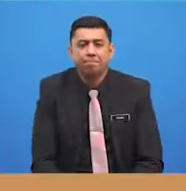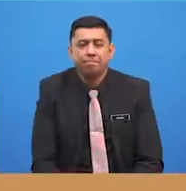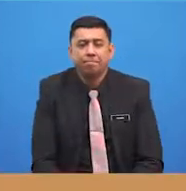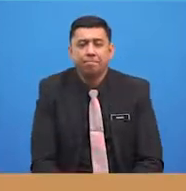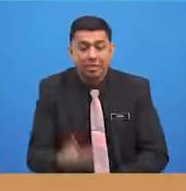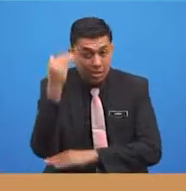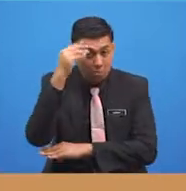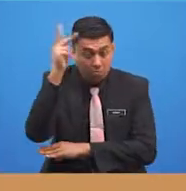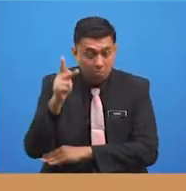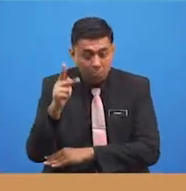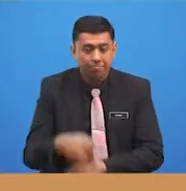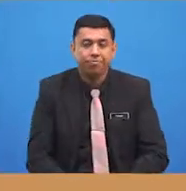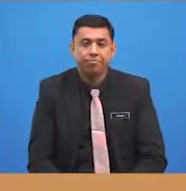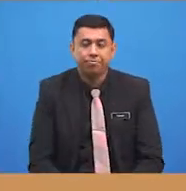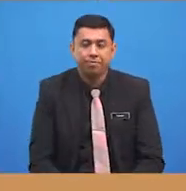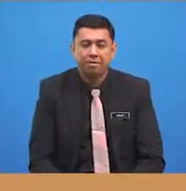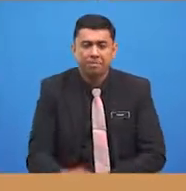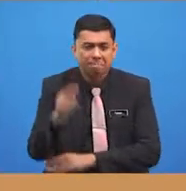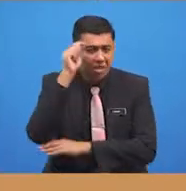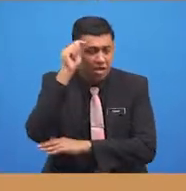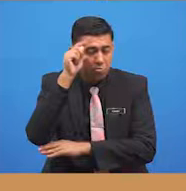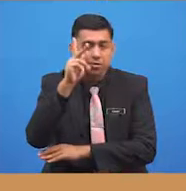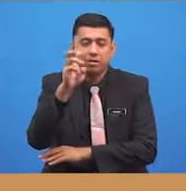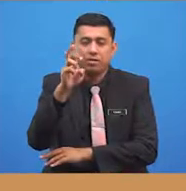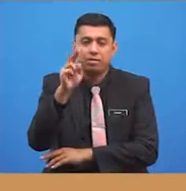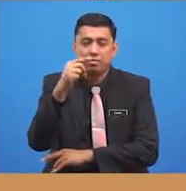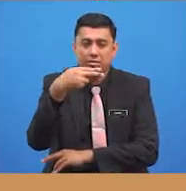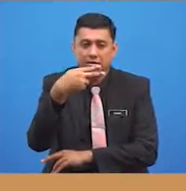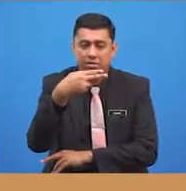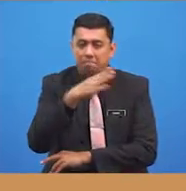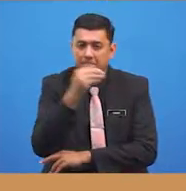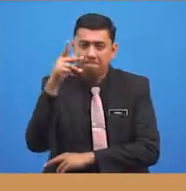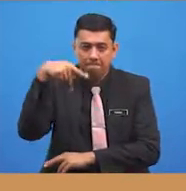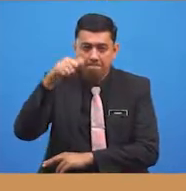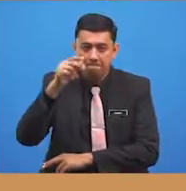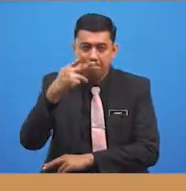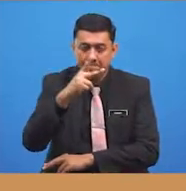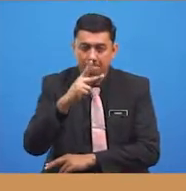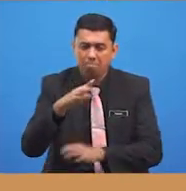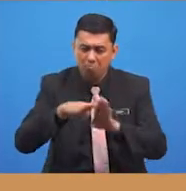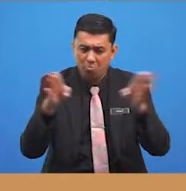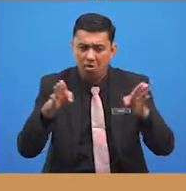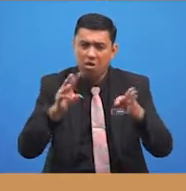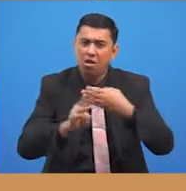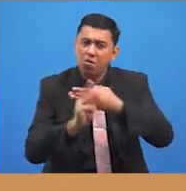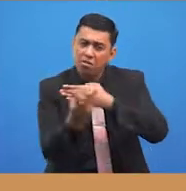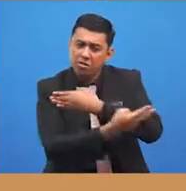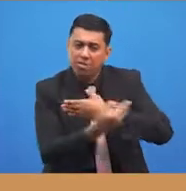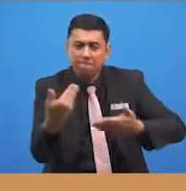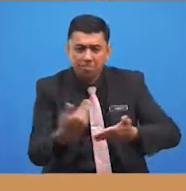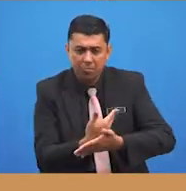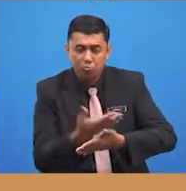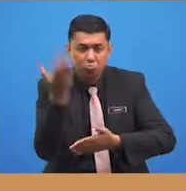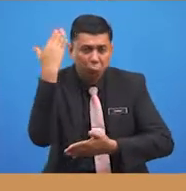murid-murid, kertih dan paka sebelum pembukaan kawasan baharu, ia merupakan sebuah